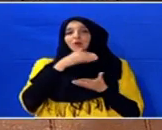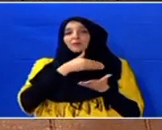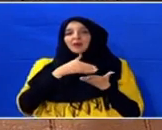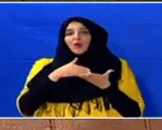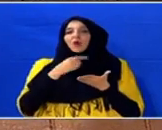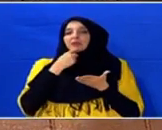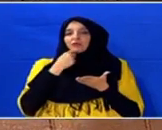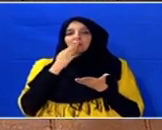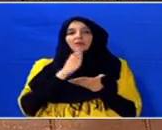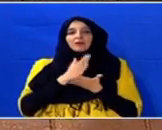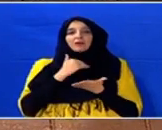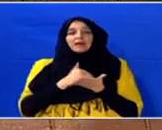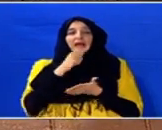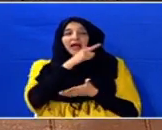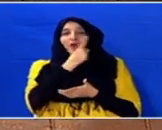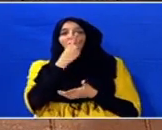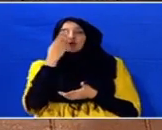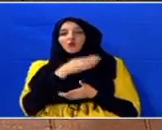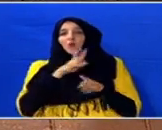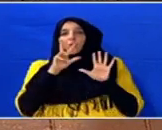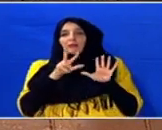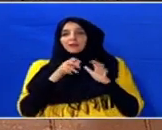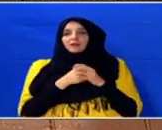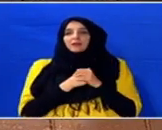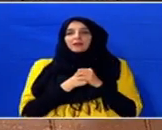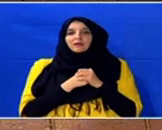هي حقها الثمن،